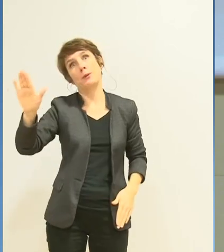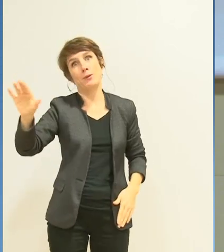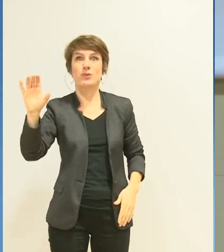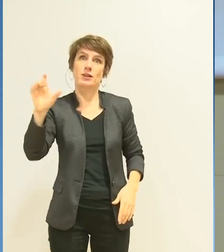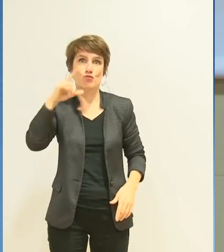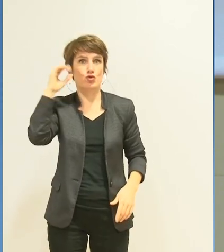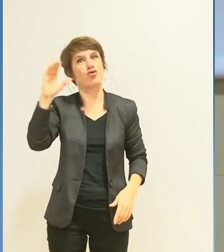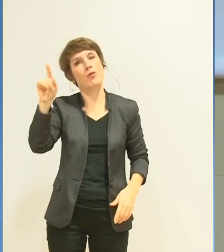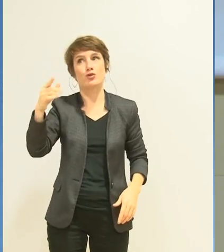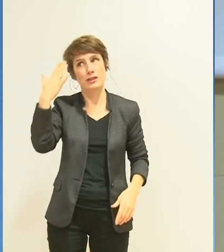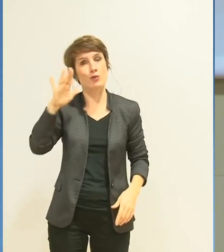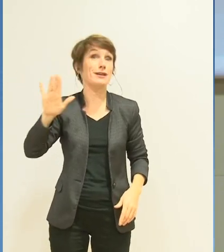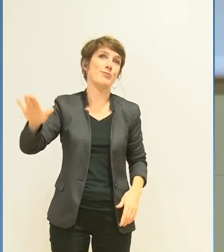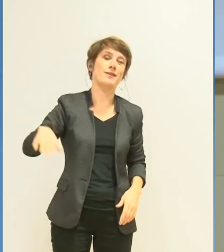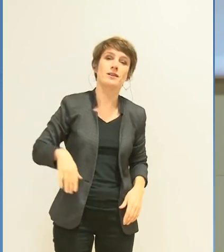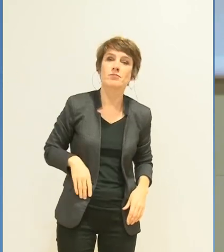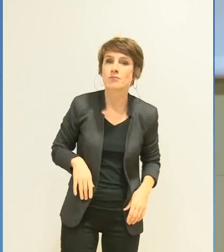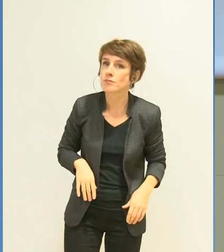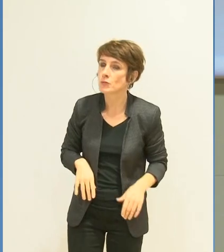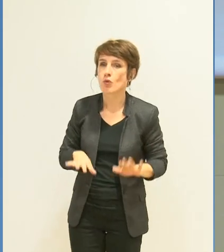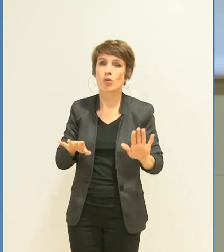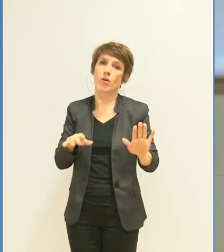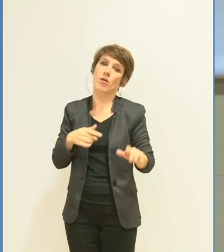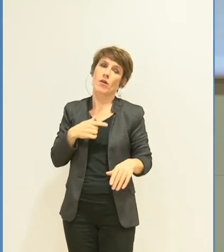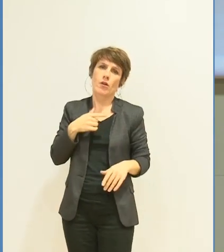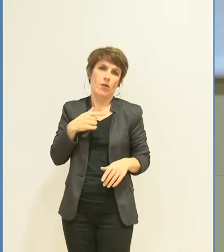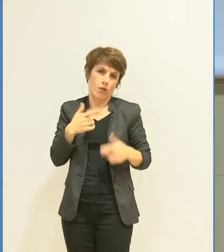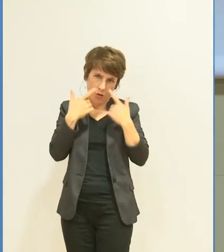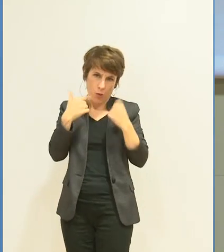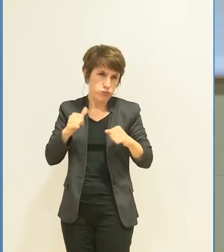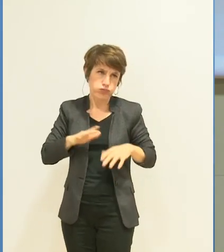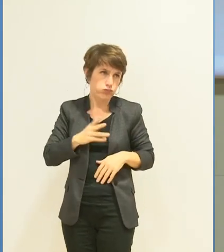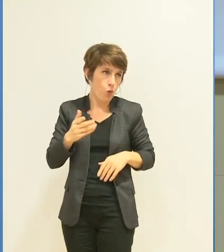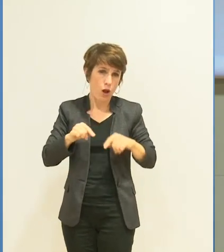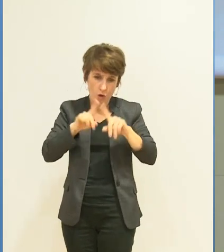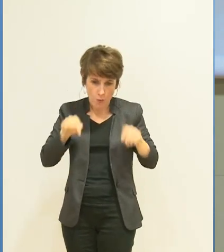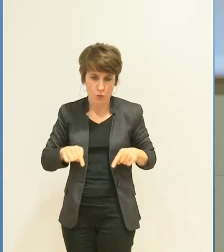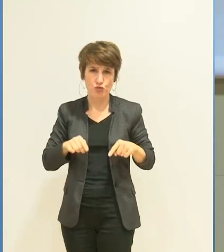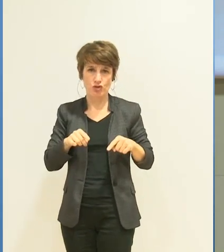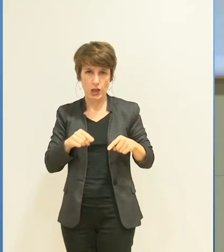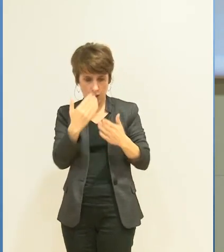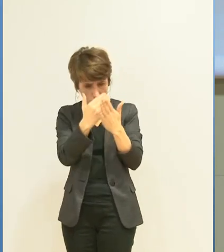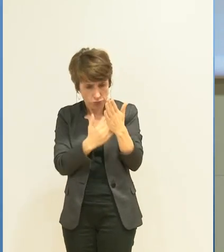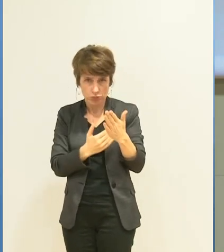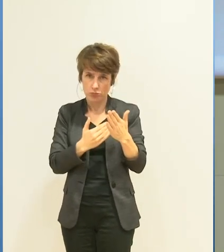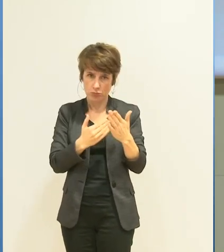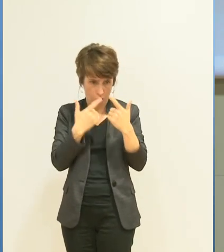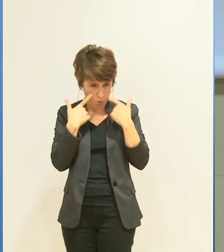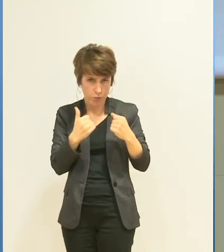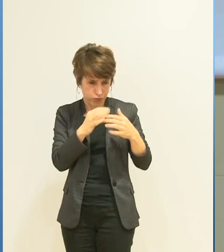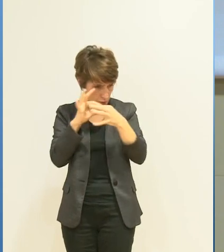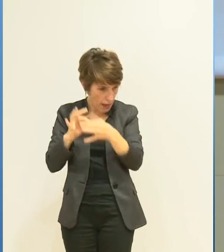dans ce budget là aussi cette assise sur les agents de la ville s'est assise sur les fonctionnaires passe